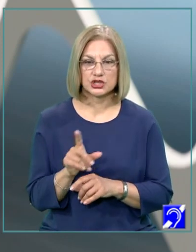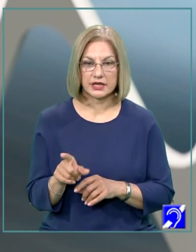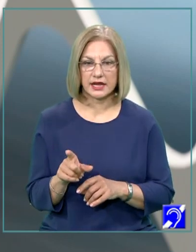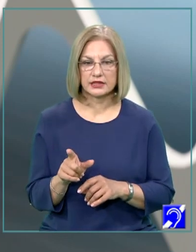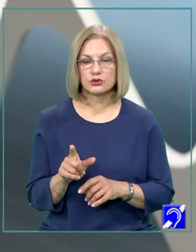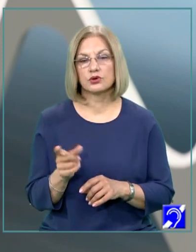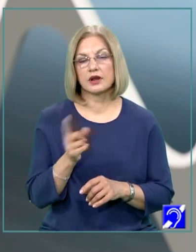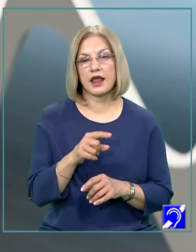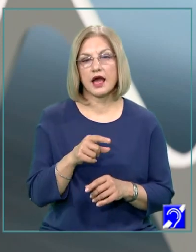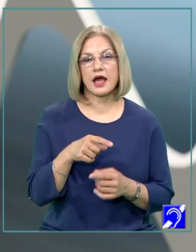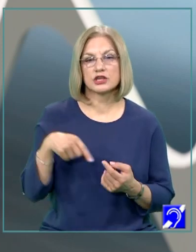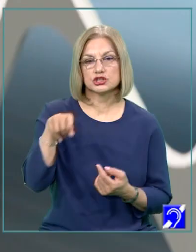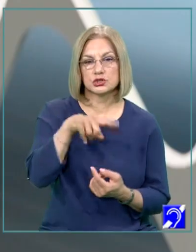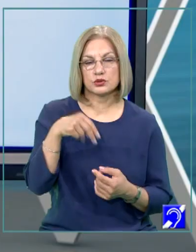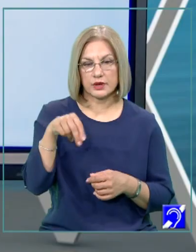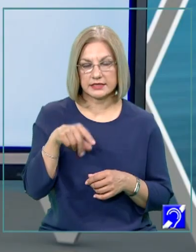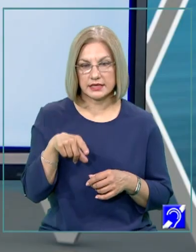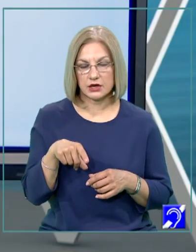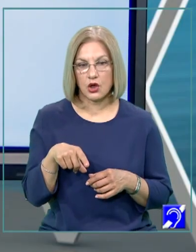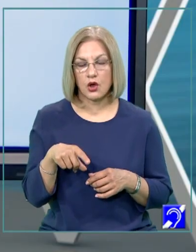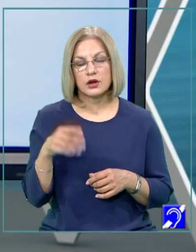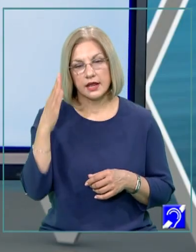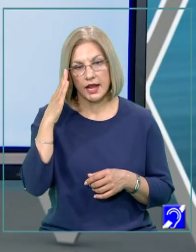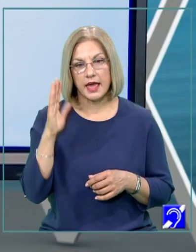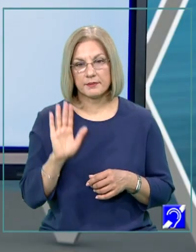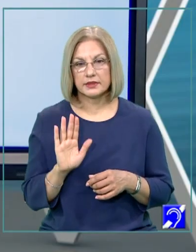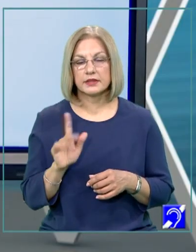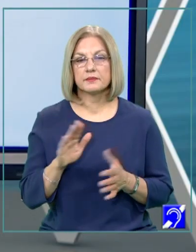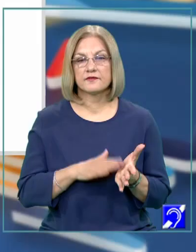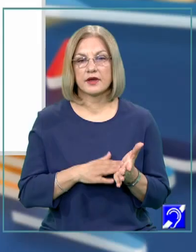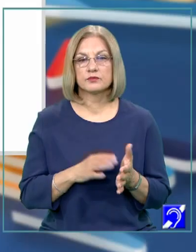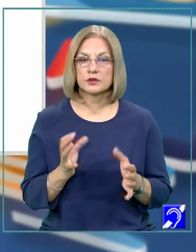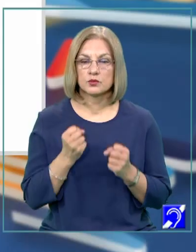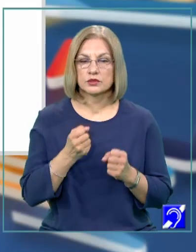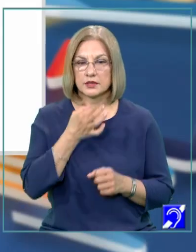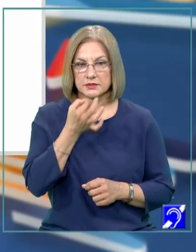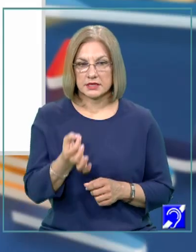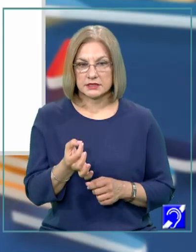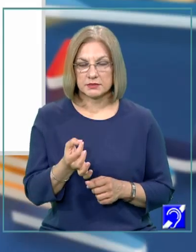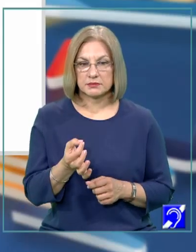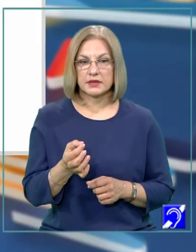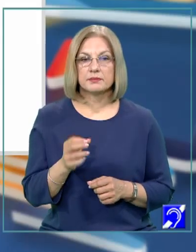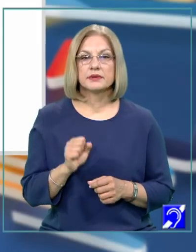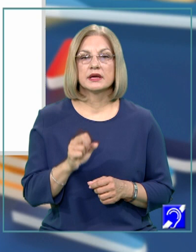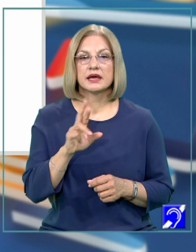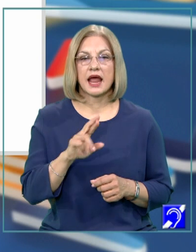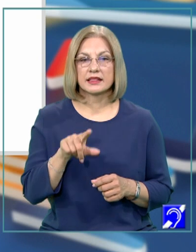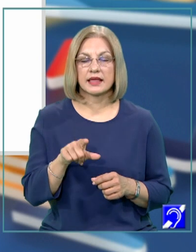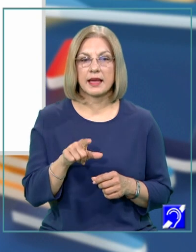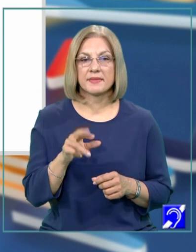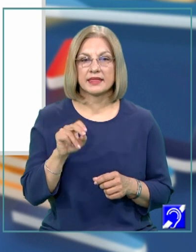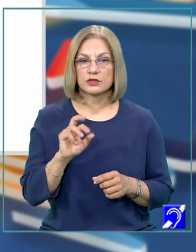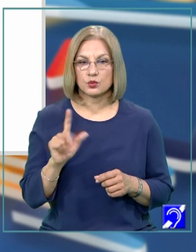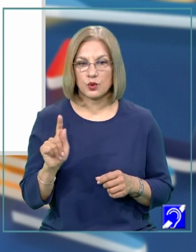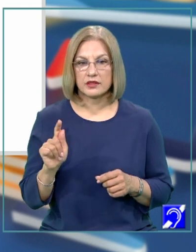la circuitul exterior ne reamintim faptul că putem să exprimăm randamentul circuitului